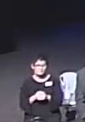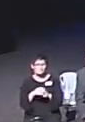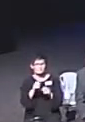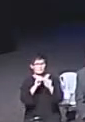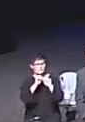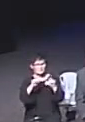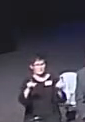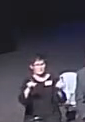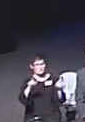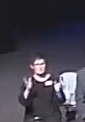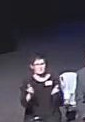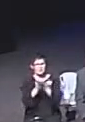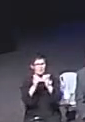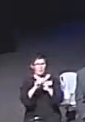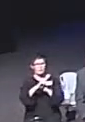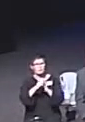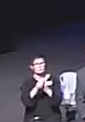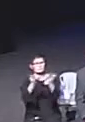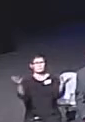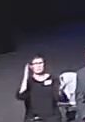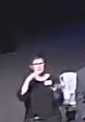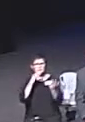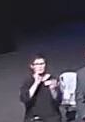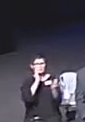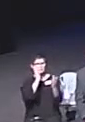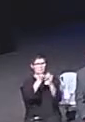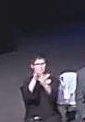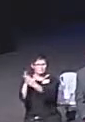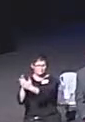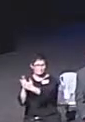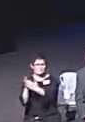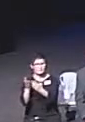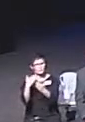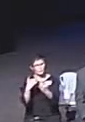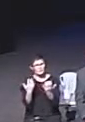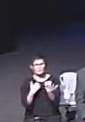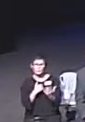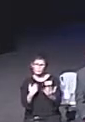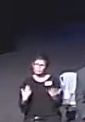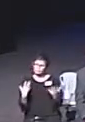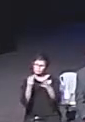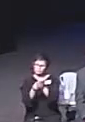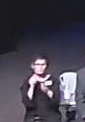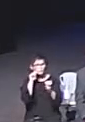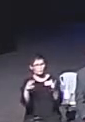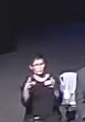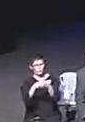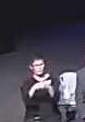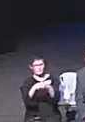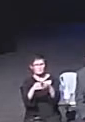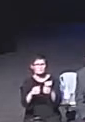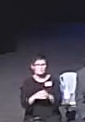Striimaus tavoittaa yhtäaikaisesti laajan joukon, muodostaa yhteisöllisyyden tunnetta, ja muut